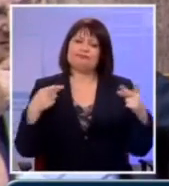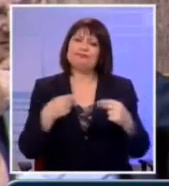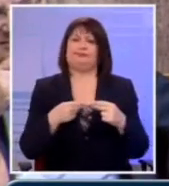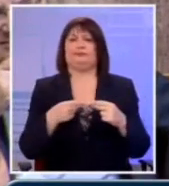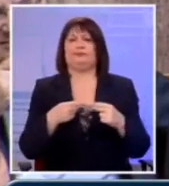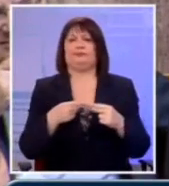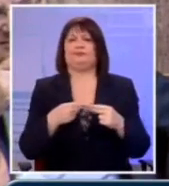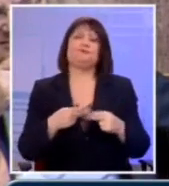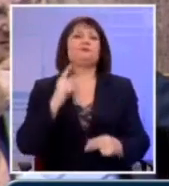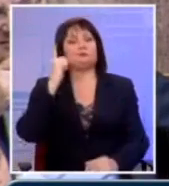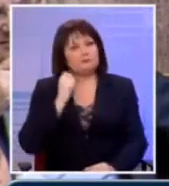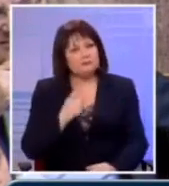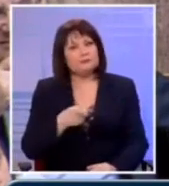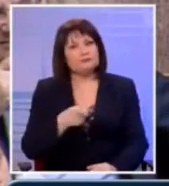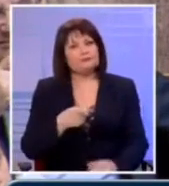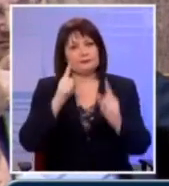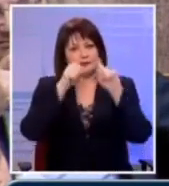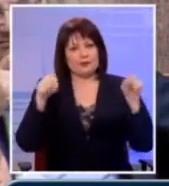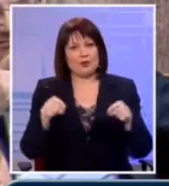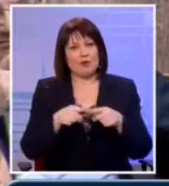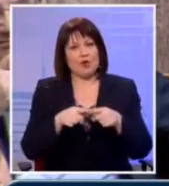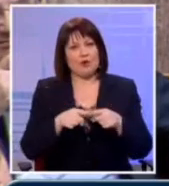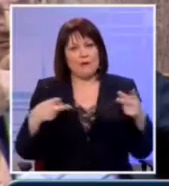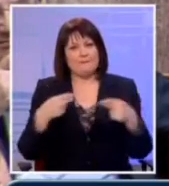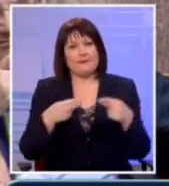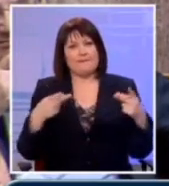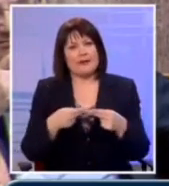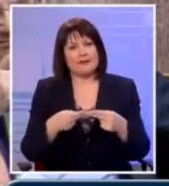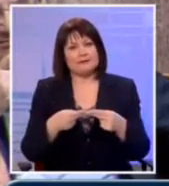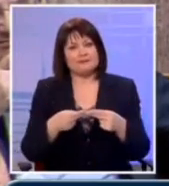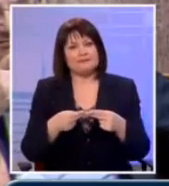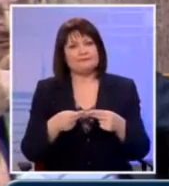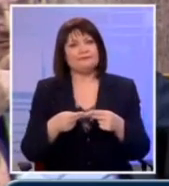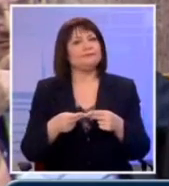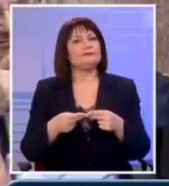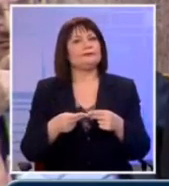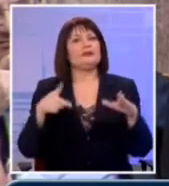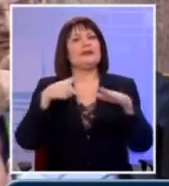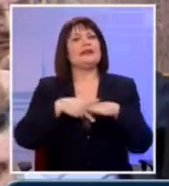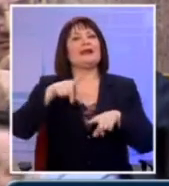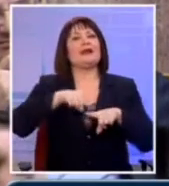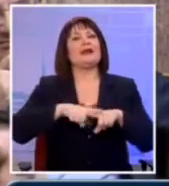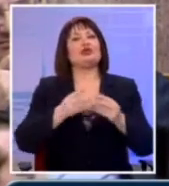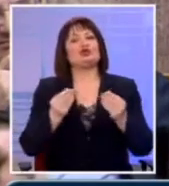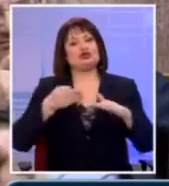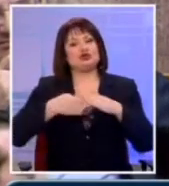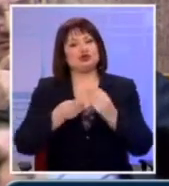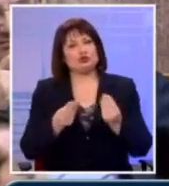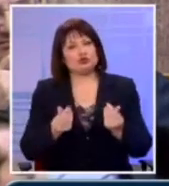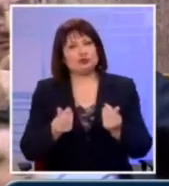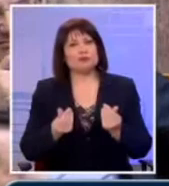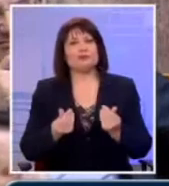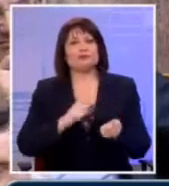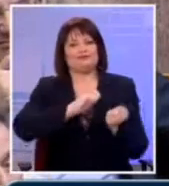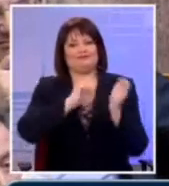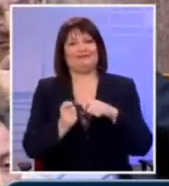γνωρίζοντας ότι θα κουρευτούν τα ομόλογα και ενεργώντας μέσω της Τράπεζας της Ελλάδος προκειμένου να μην μετατραπούν